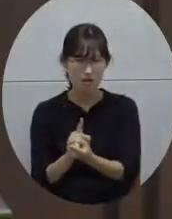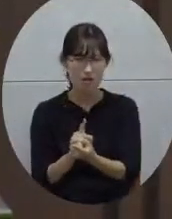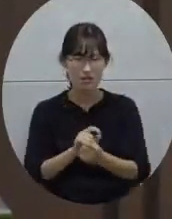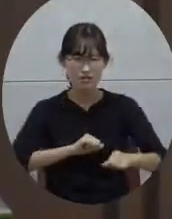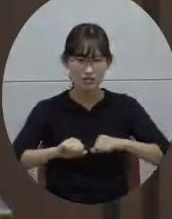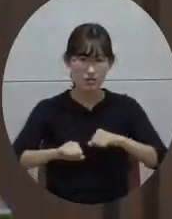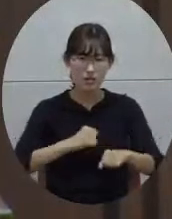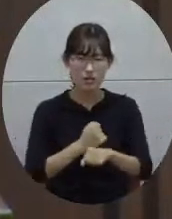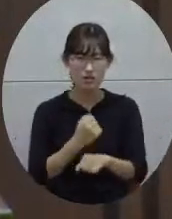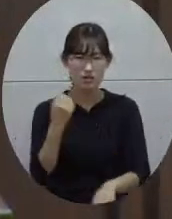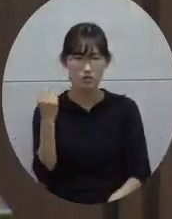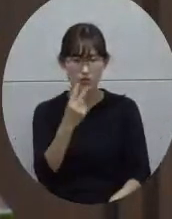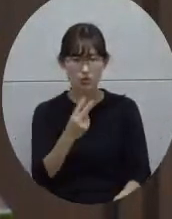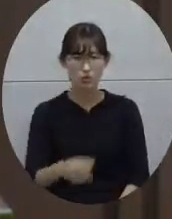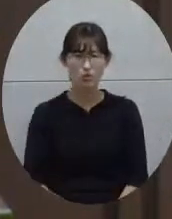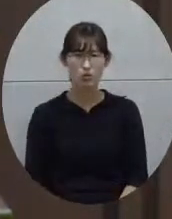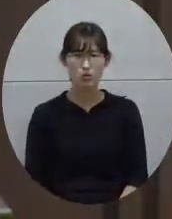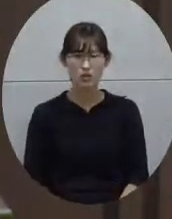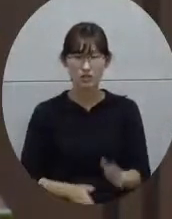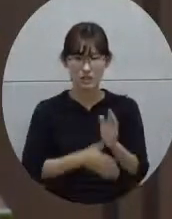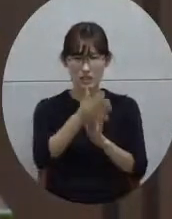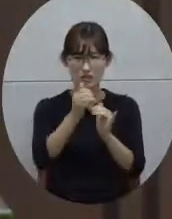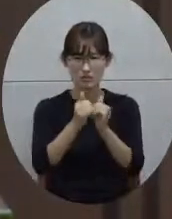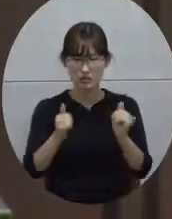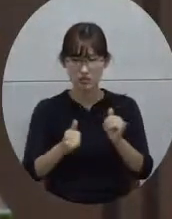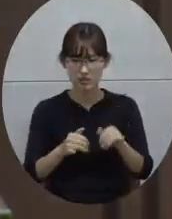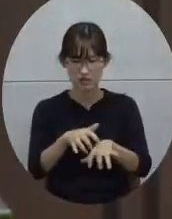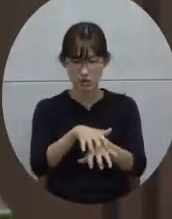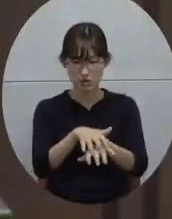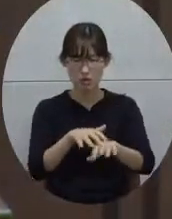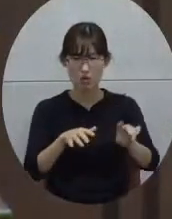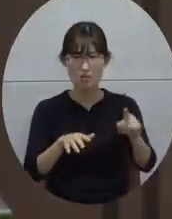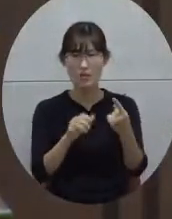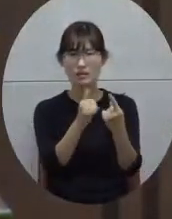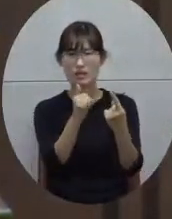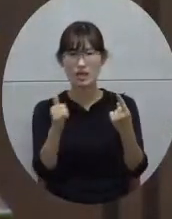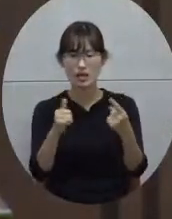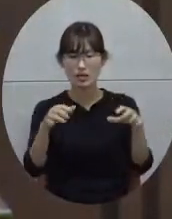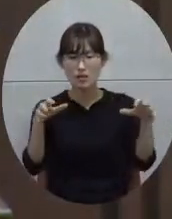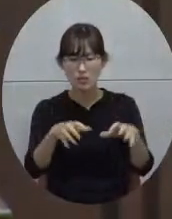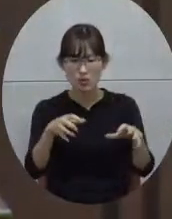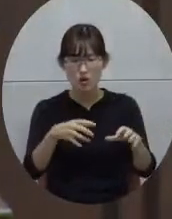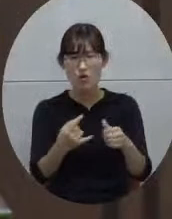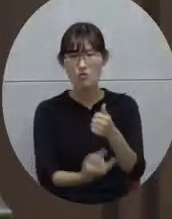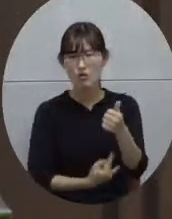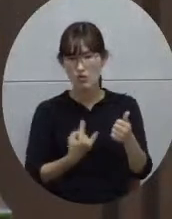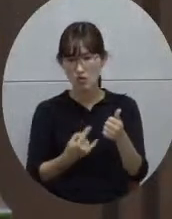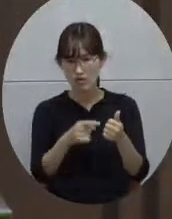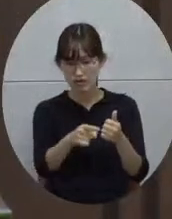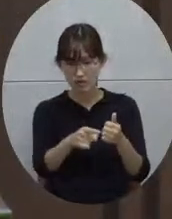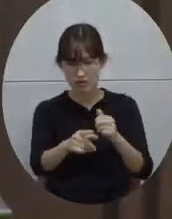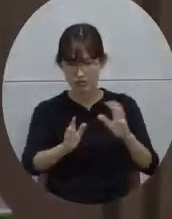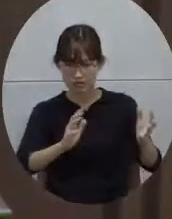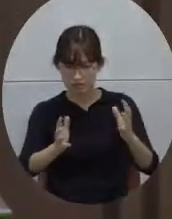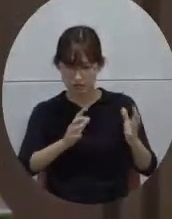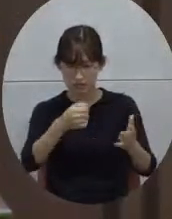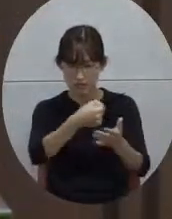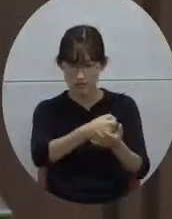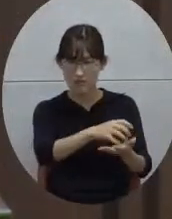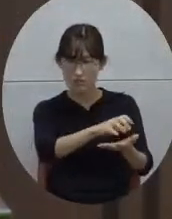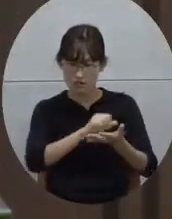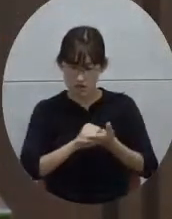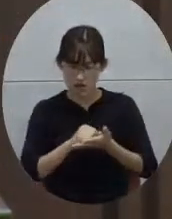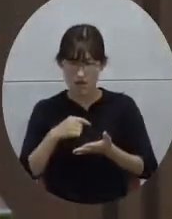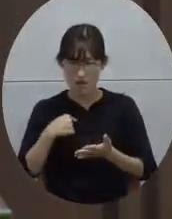플랫폼과 시민 백인 위원회를 운영해 시민 여러분의 이야기가 정책이 되고 더 큰 청주로